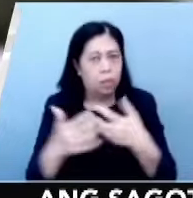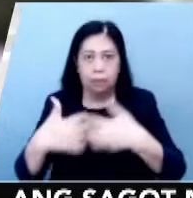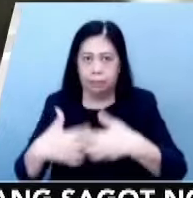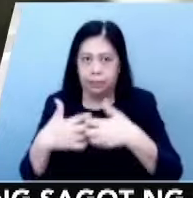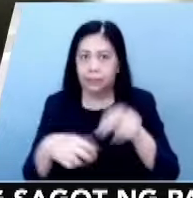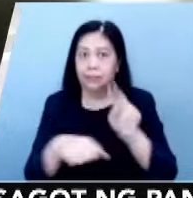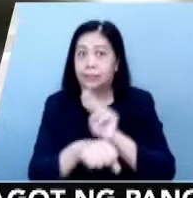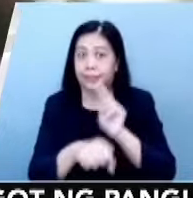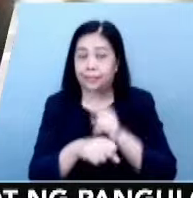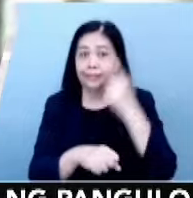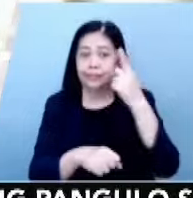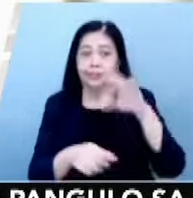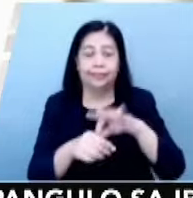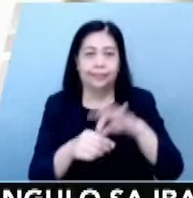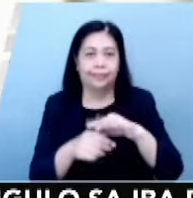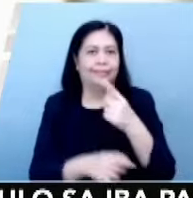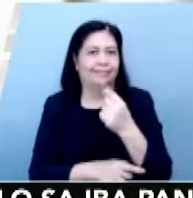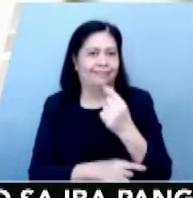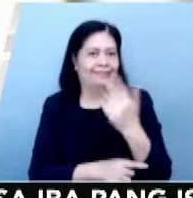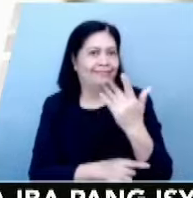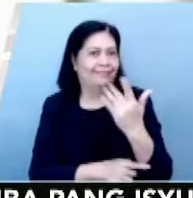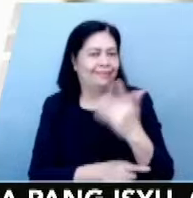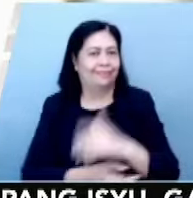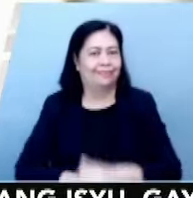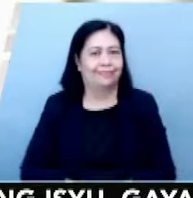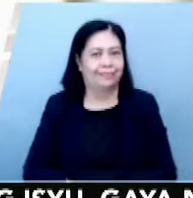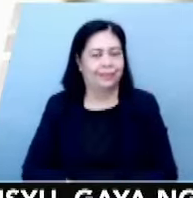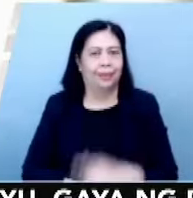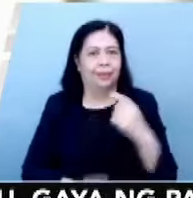sa eleksyon 2025. Para